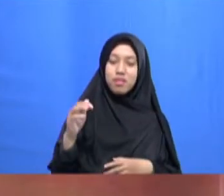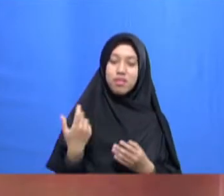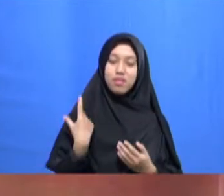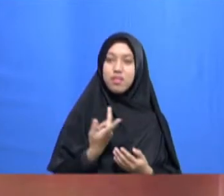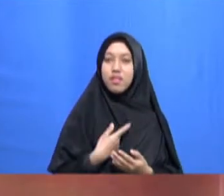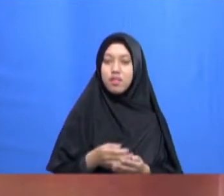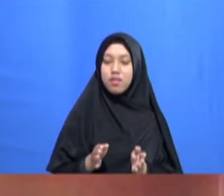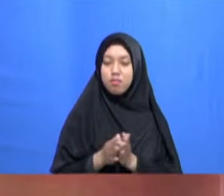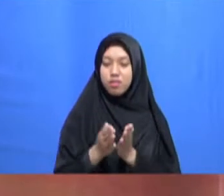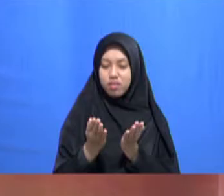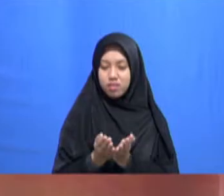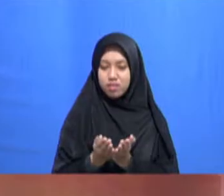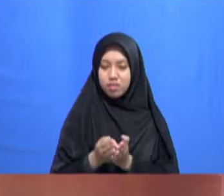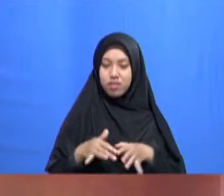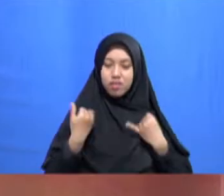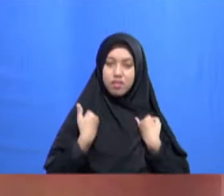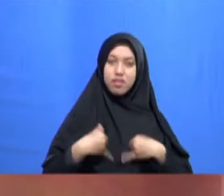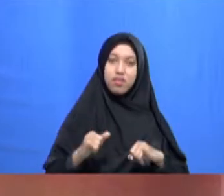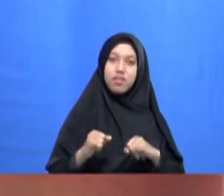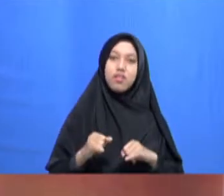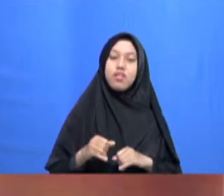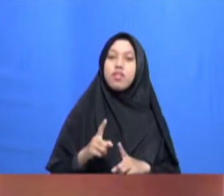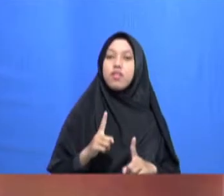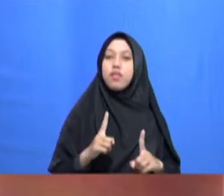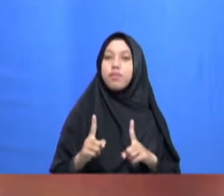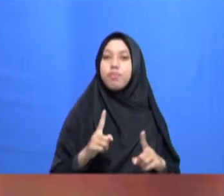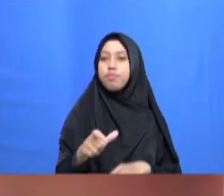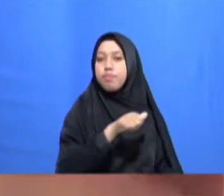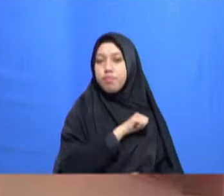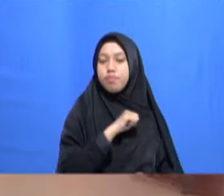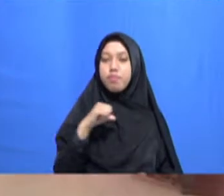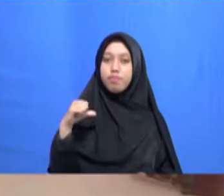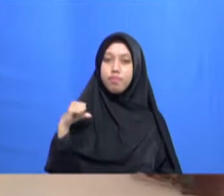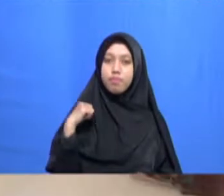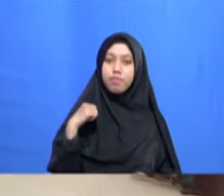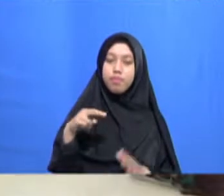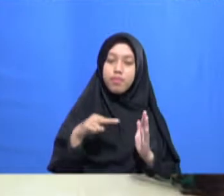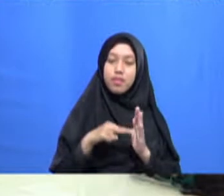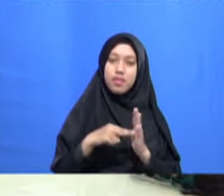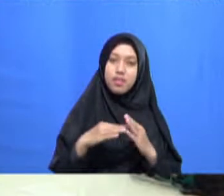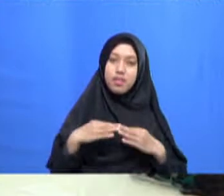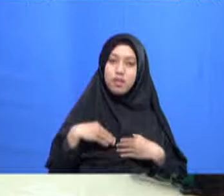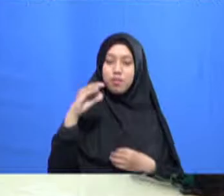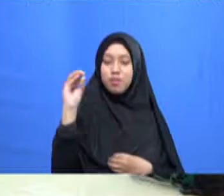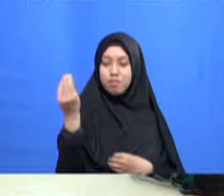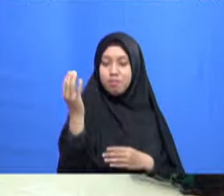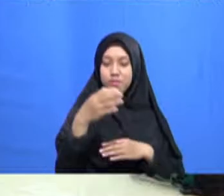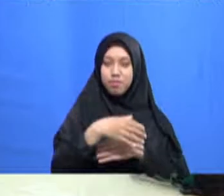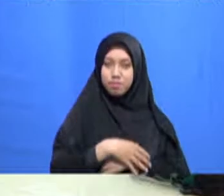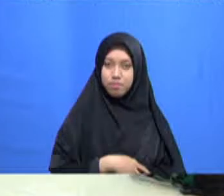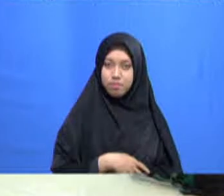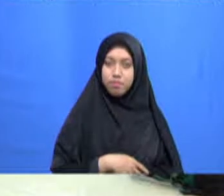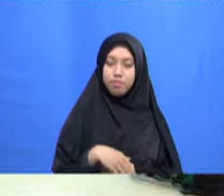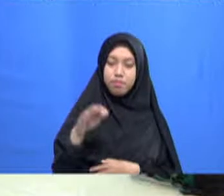dan ikhlas menurut agama masing-masing. Izinkan saya untuk memandunya secara agama Islam.